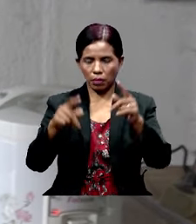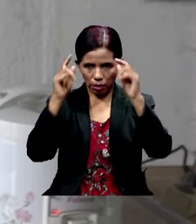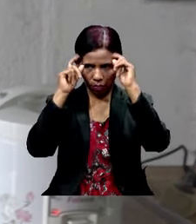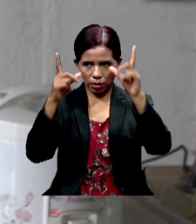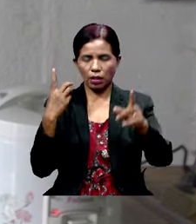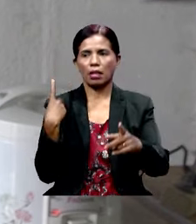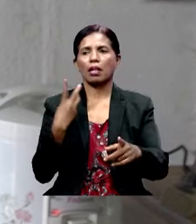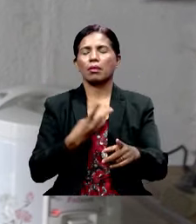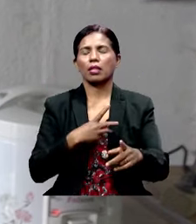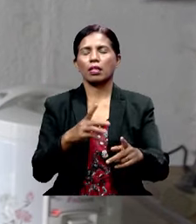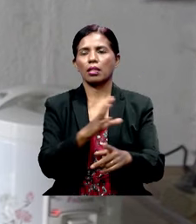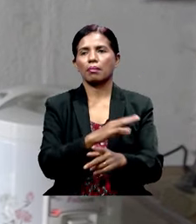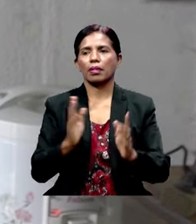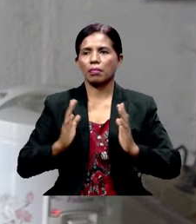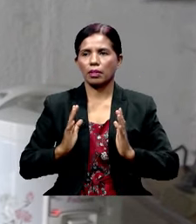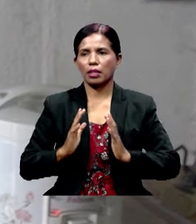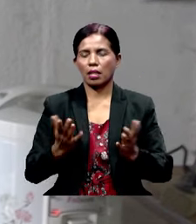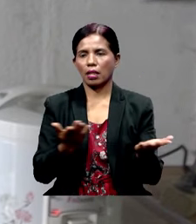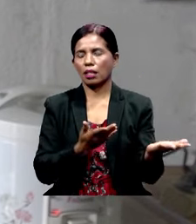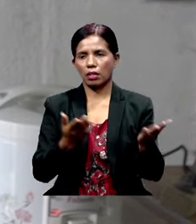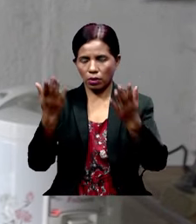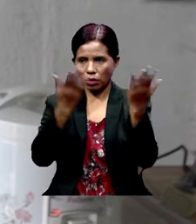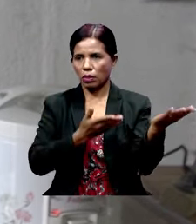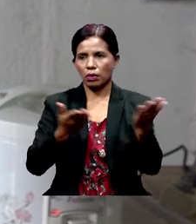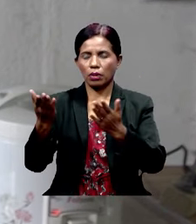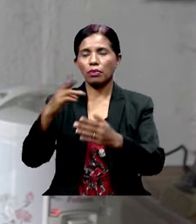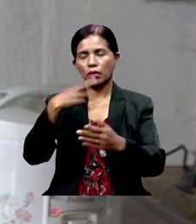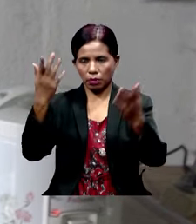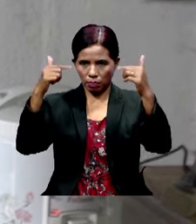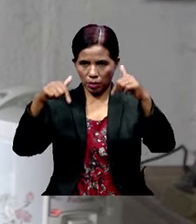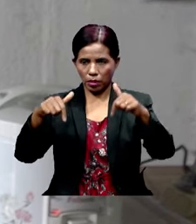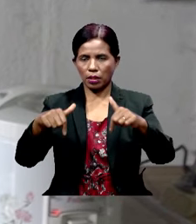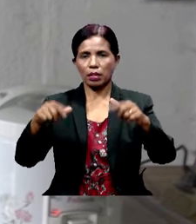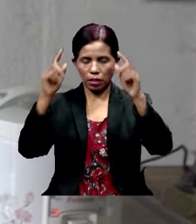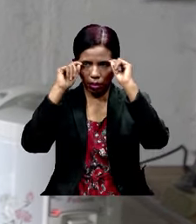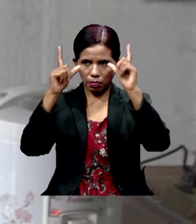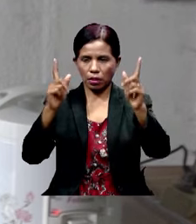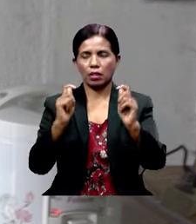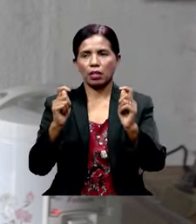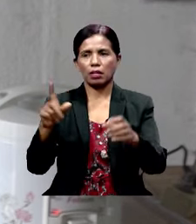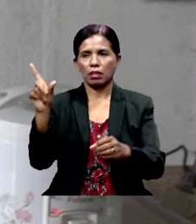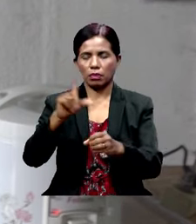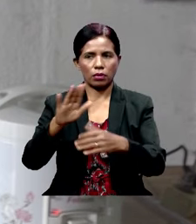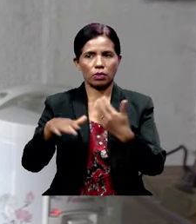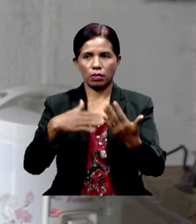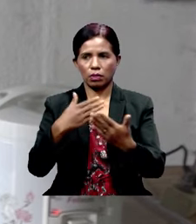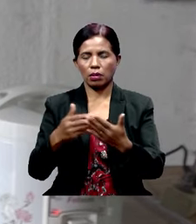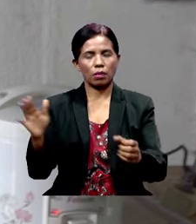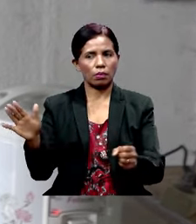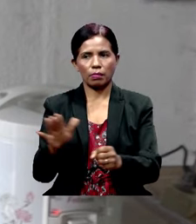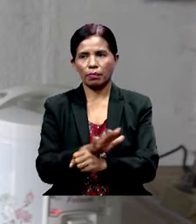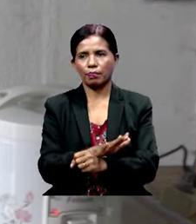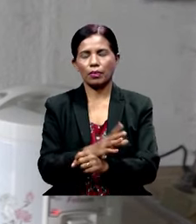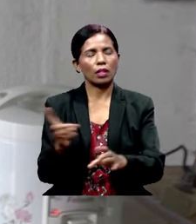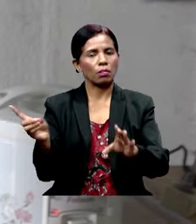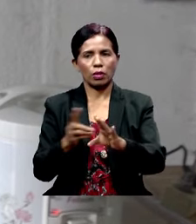amnya patra ho komat hansang hakar de desiri atau lori dan taman tempat entah konsege lori tau mai tesa laboratorium butuh iha kompletu nene